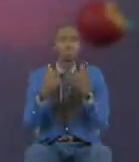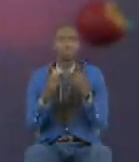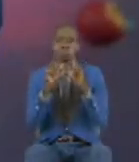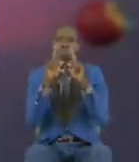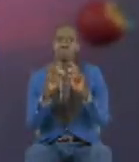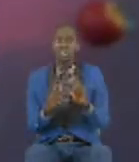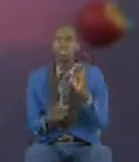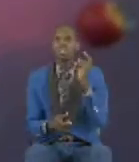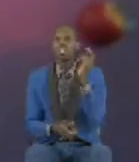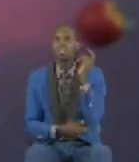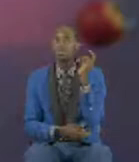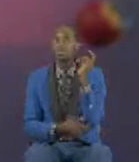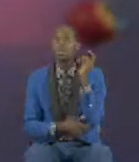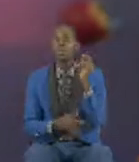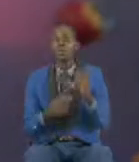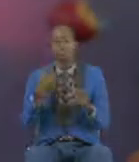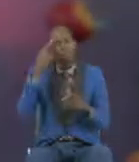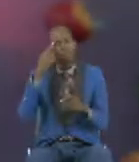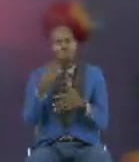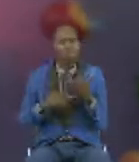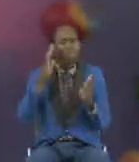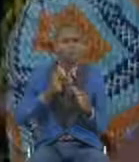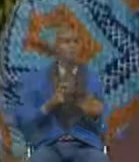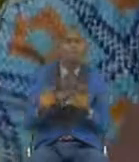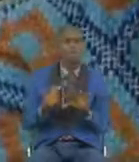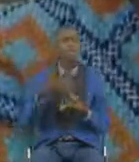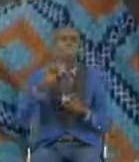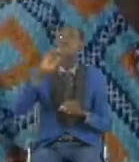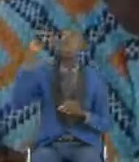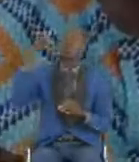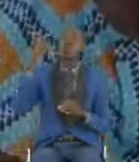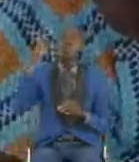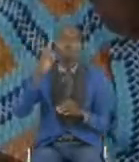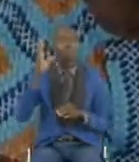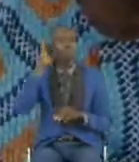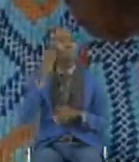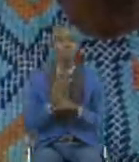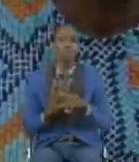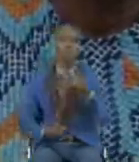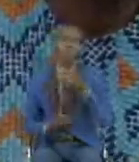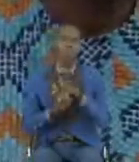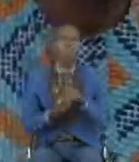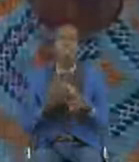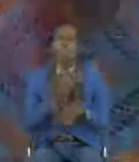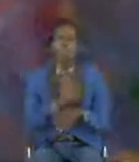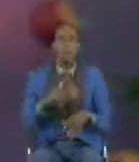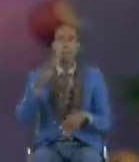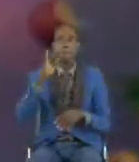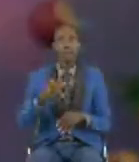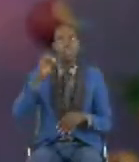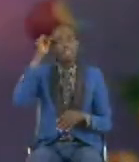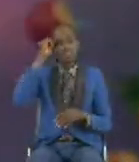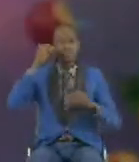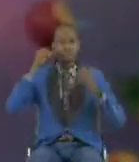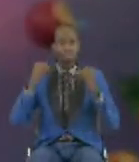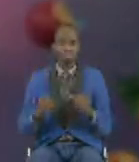tentations, pendant que tu dis, qu'est-ce que je vais faire? La grâce de Dieu va apparaître. Et tu auras la force, tu auras